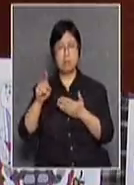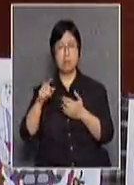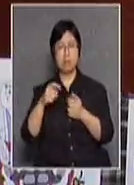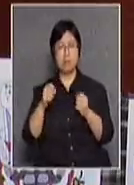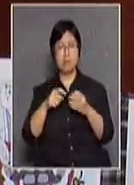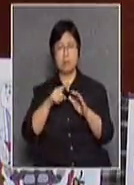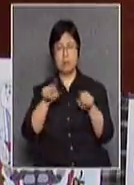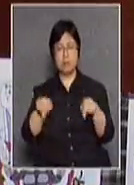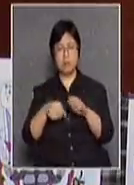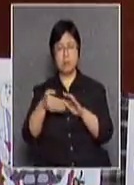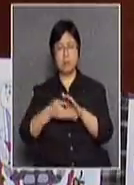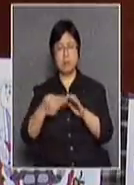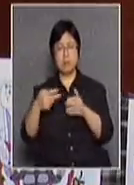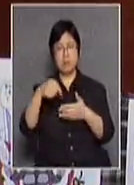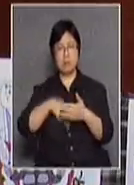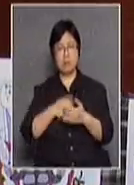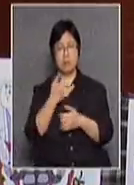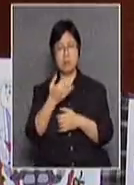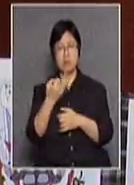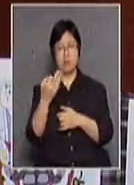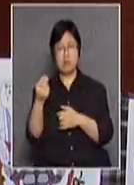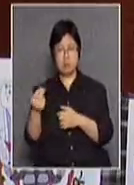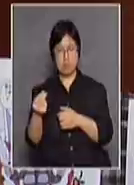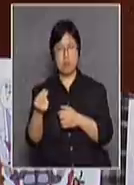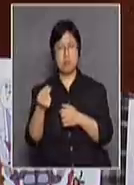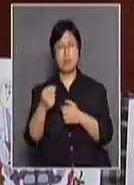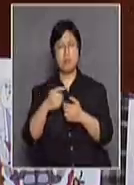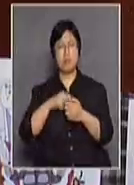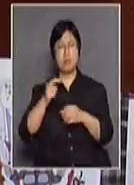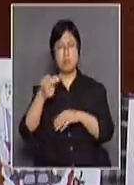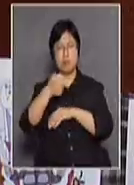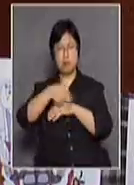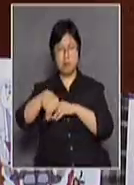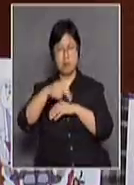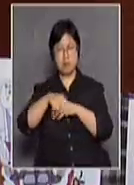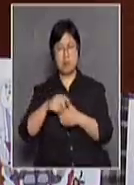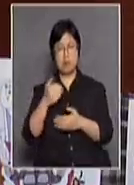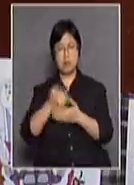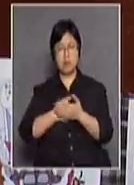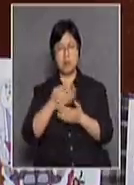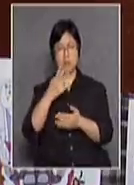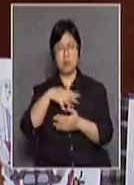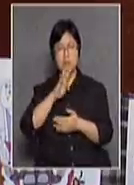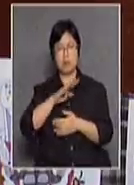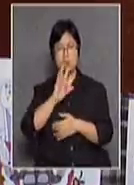議講稿附錄以上的第六百三十七項修正案，削減